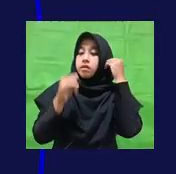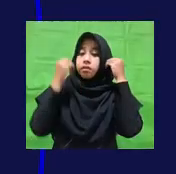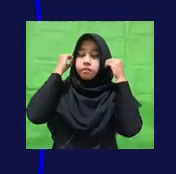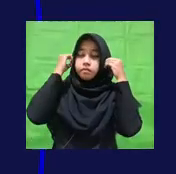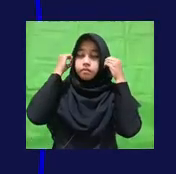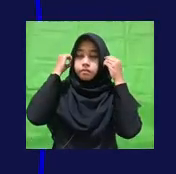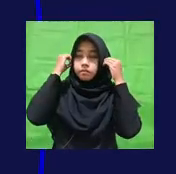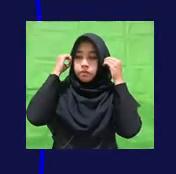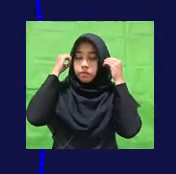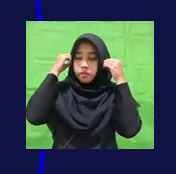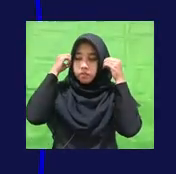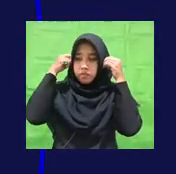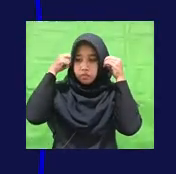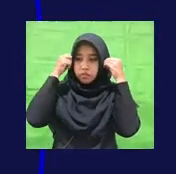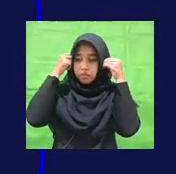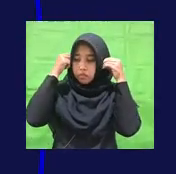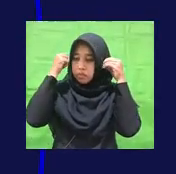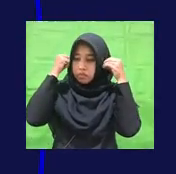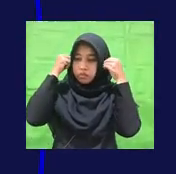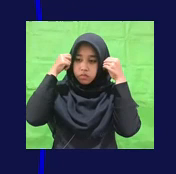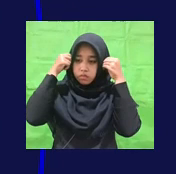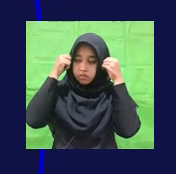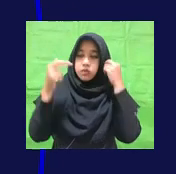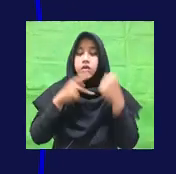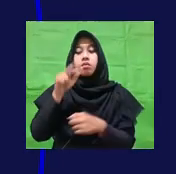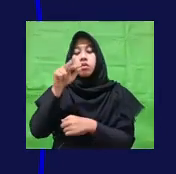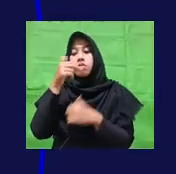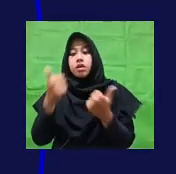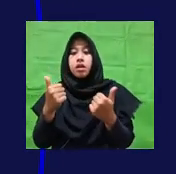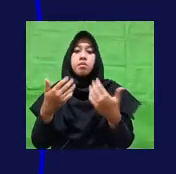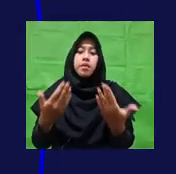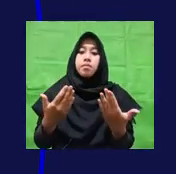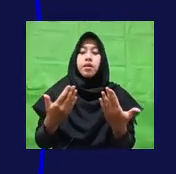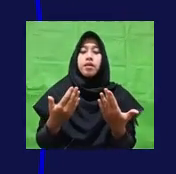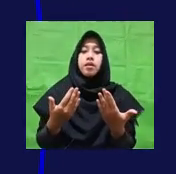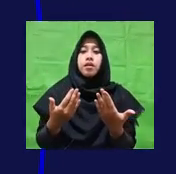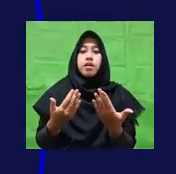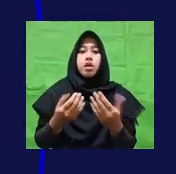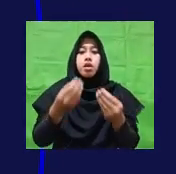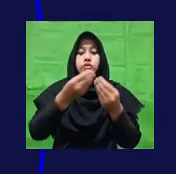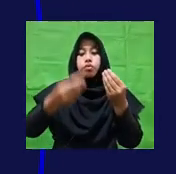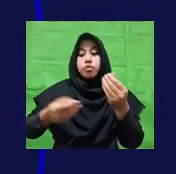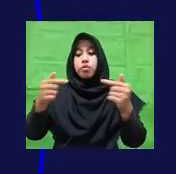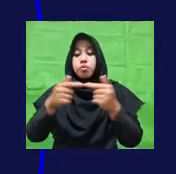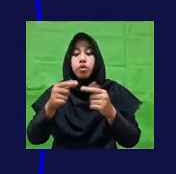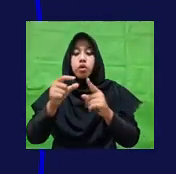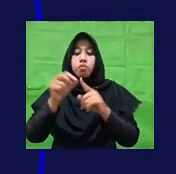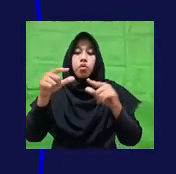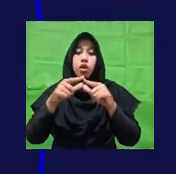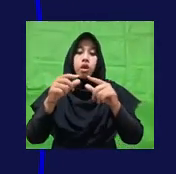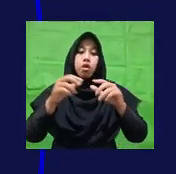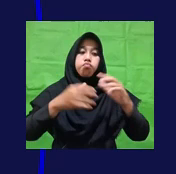sanalah kita akan bisa melihat bagaimana struktur hubungan dan pola produksi juga